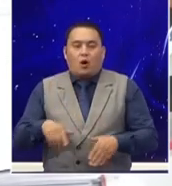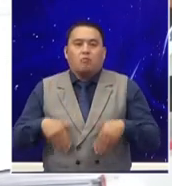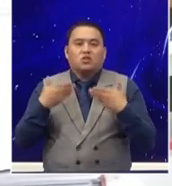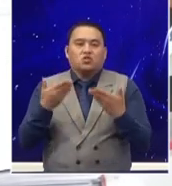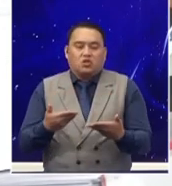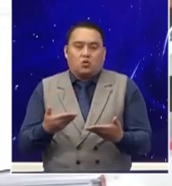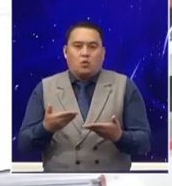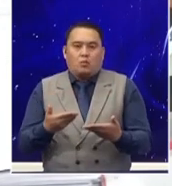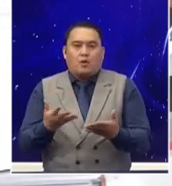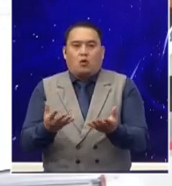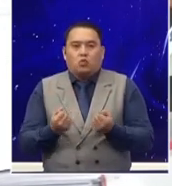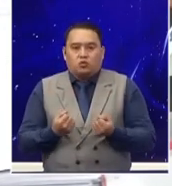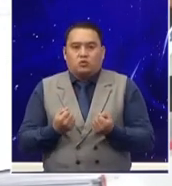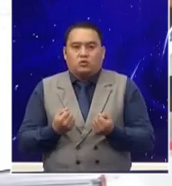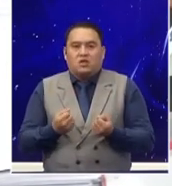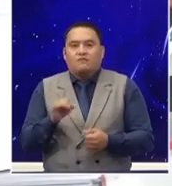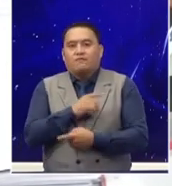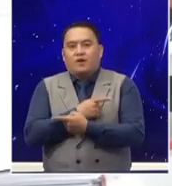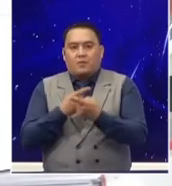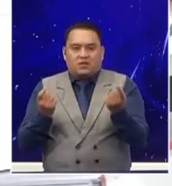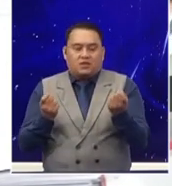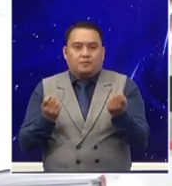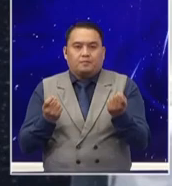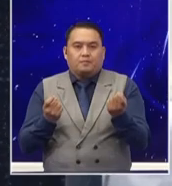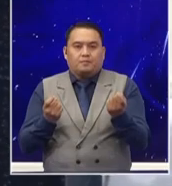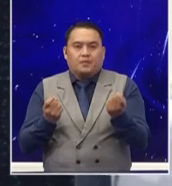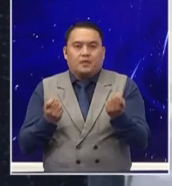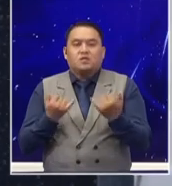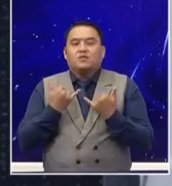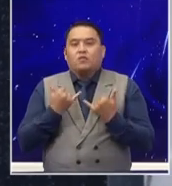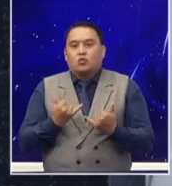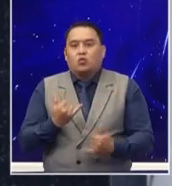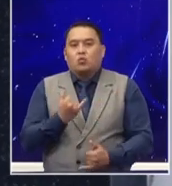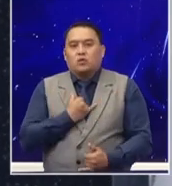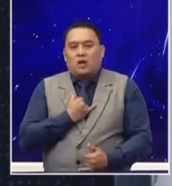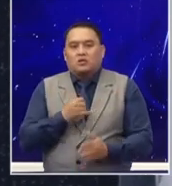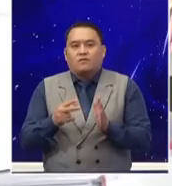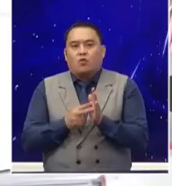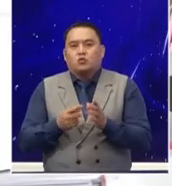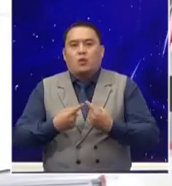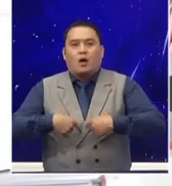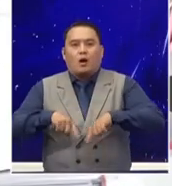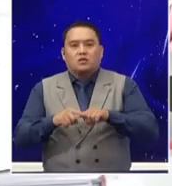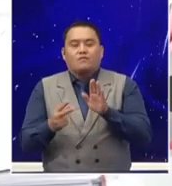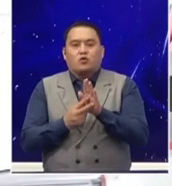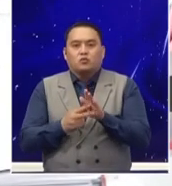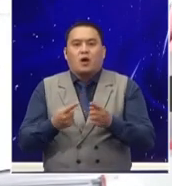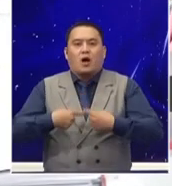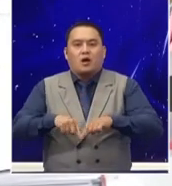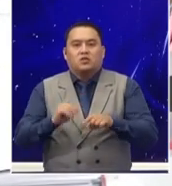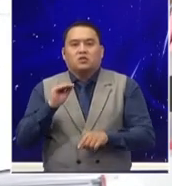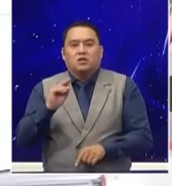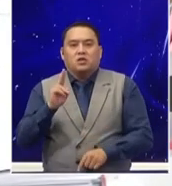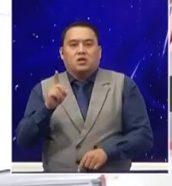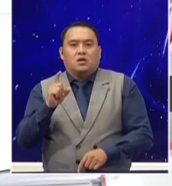для получения своей достоверной информации. На сегодняшний день у нас 8 отделов, представители из 8 отделов. Отдел